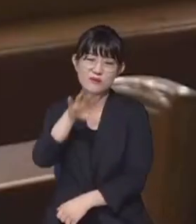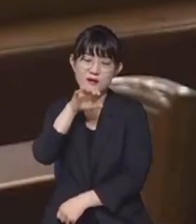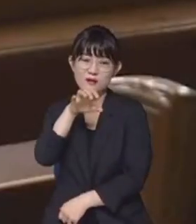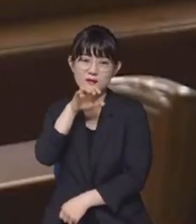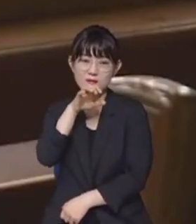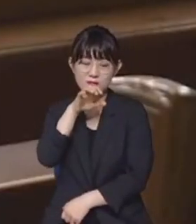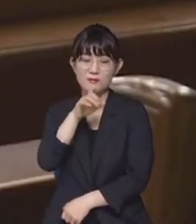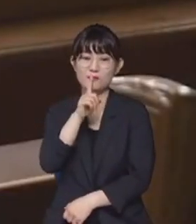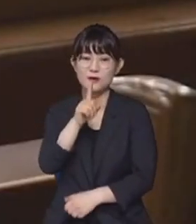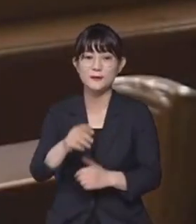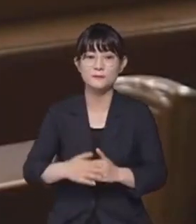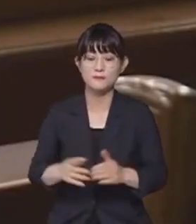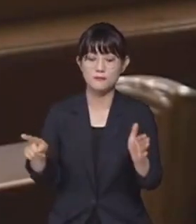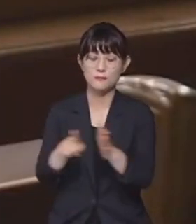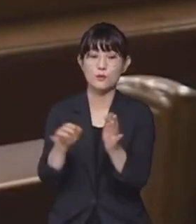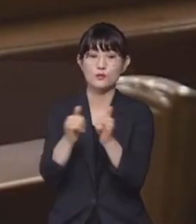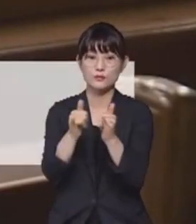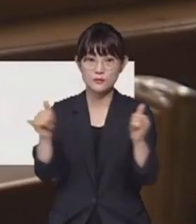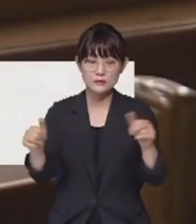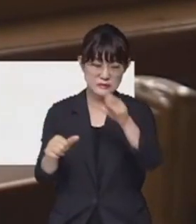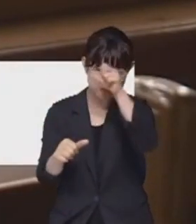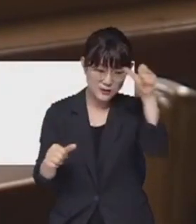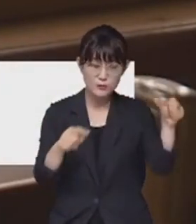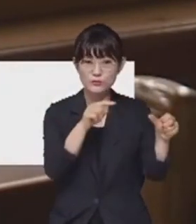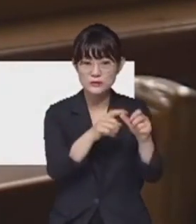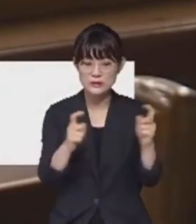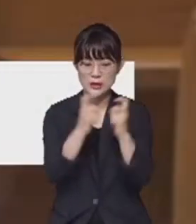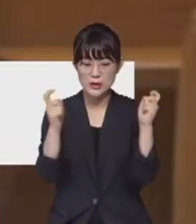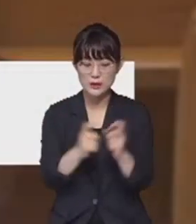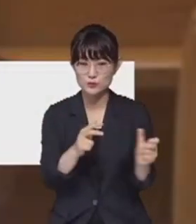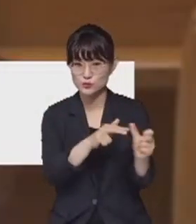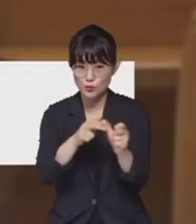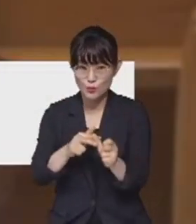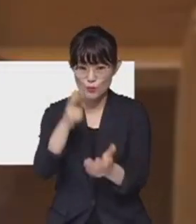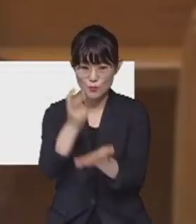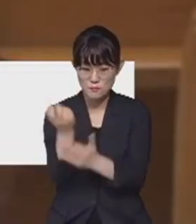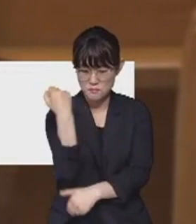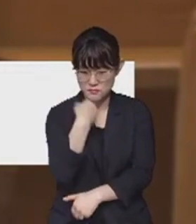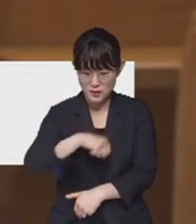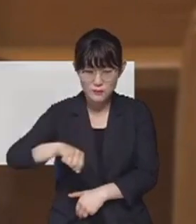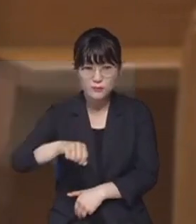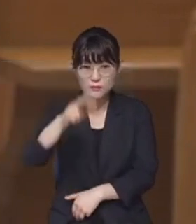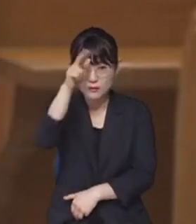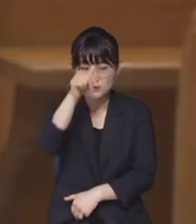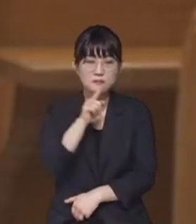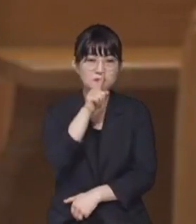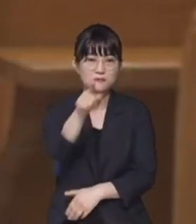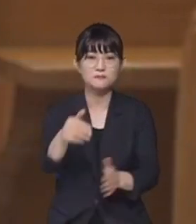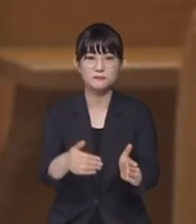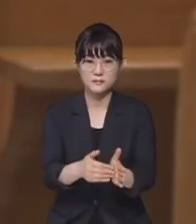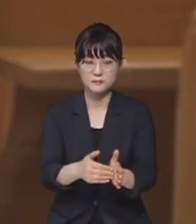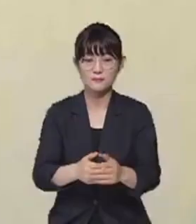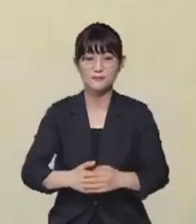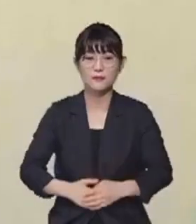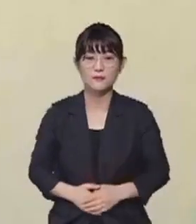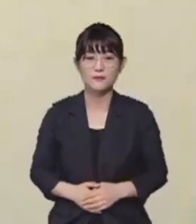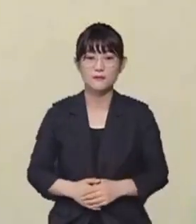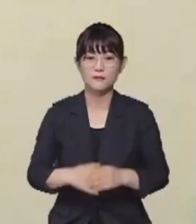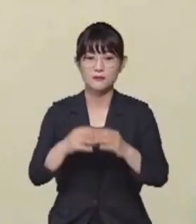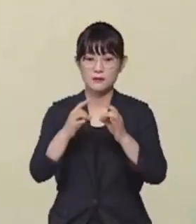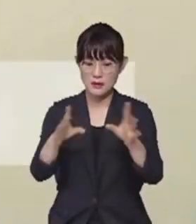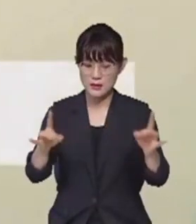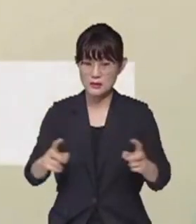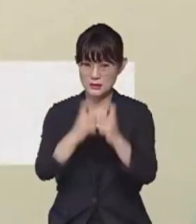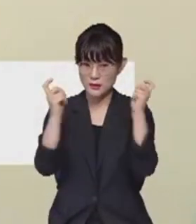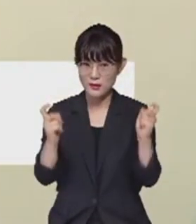주장했습니다. 신도들은 장로 등을 개인정보보호법 위반 등의 혐의로 경찰에 고소했습니다. 각 개인들에 대한